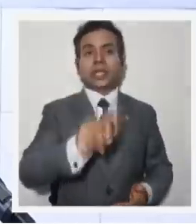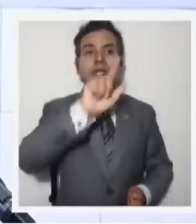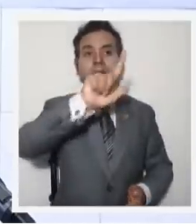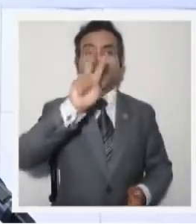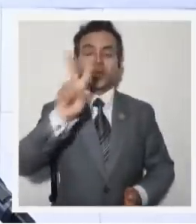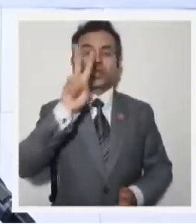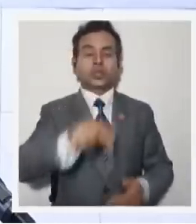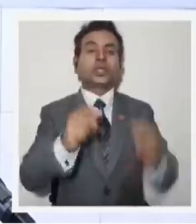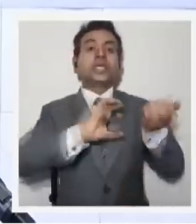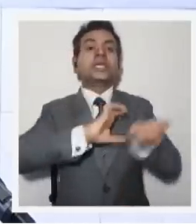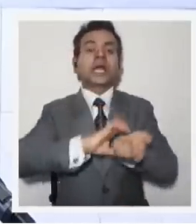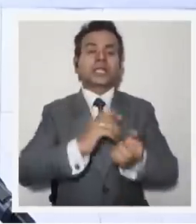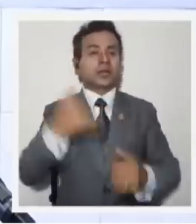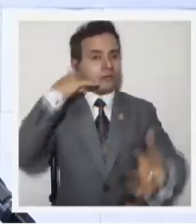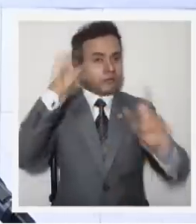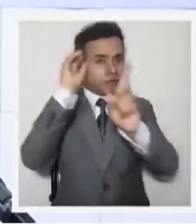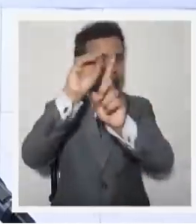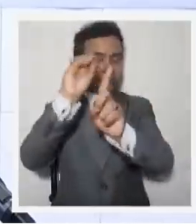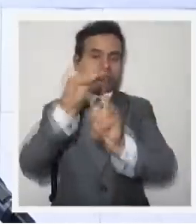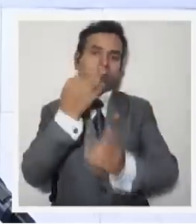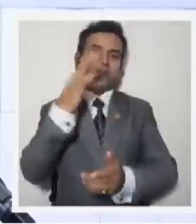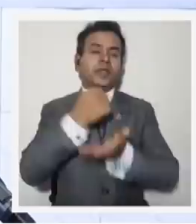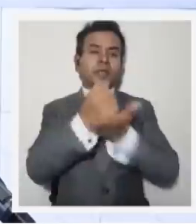যাচ্ছেন 4,072 জন।